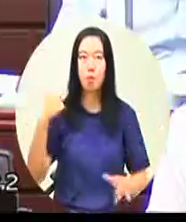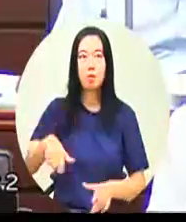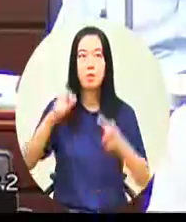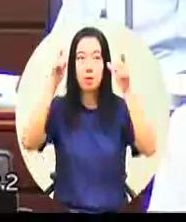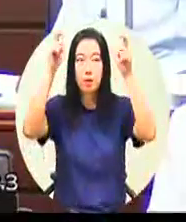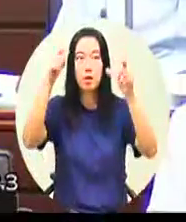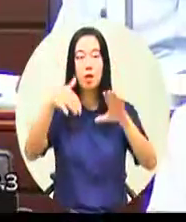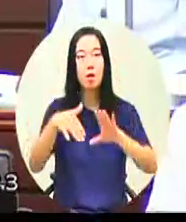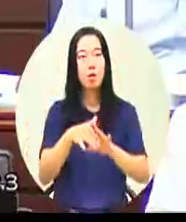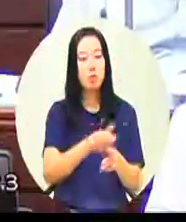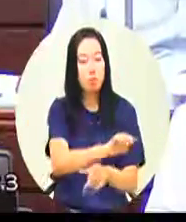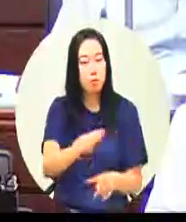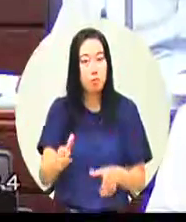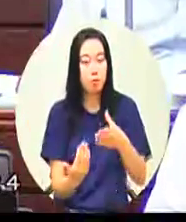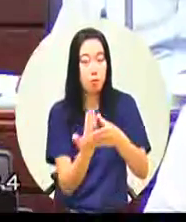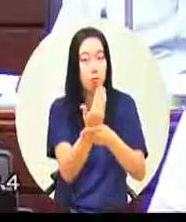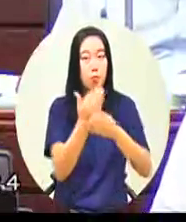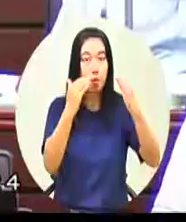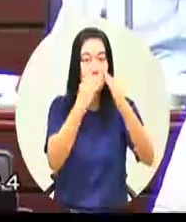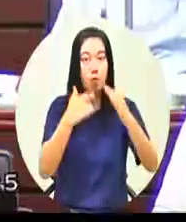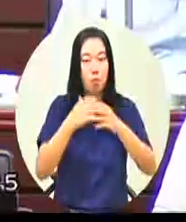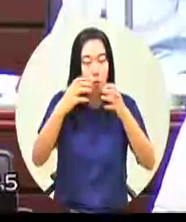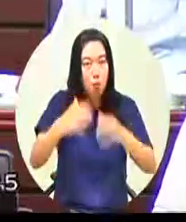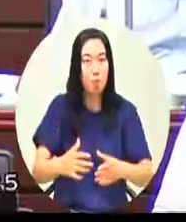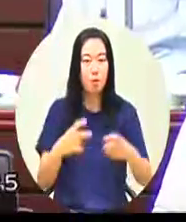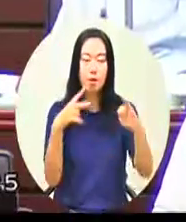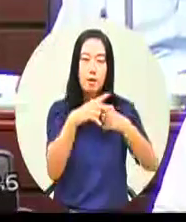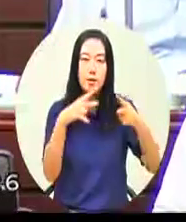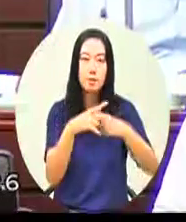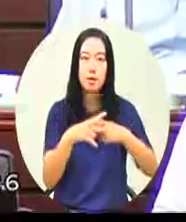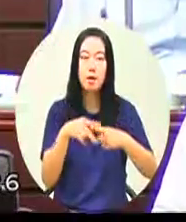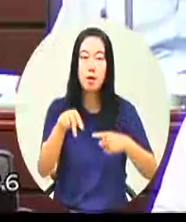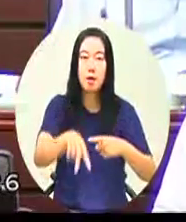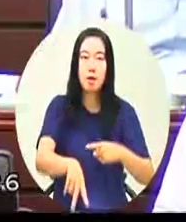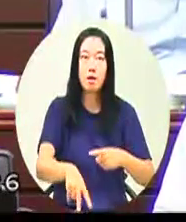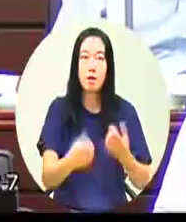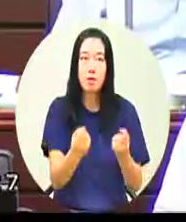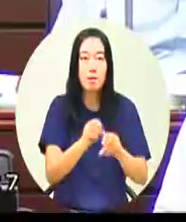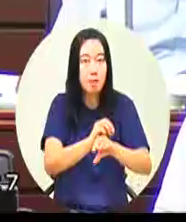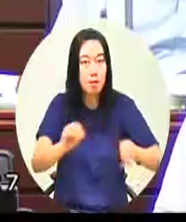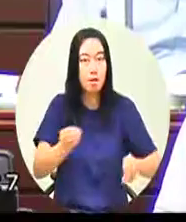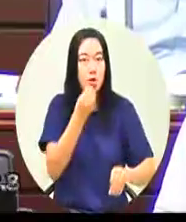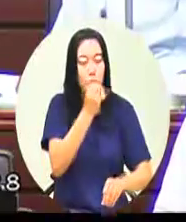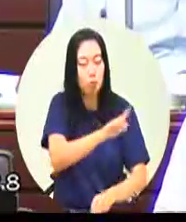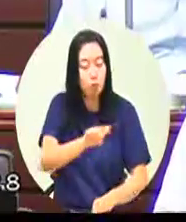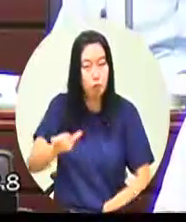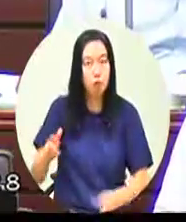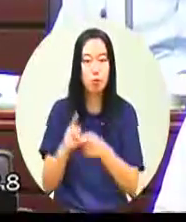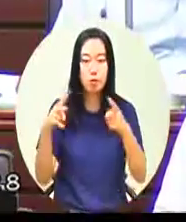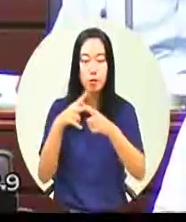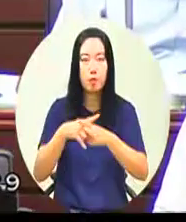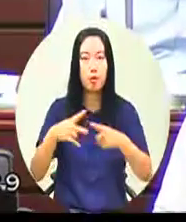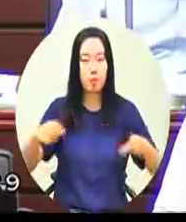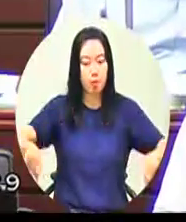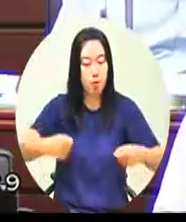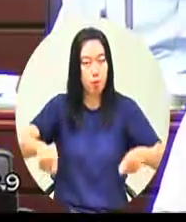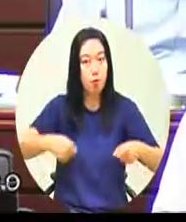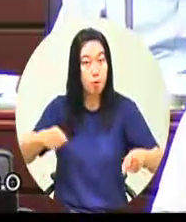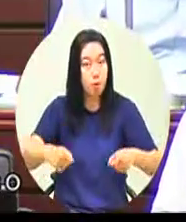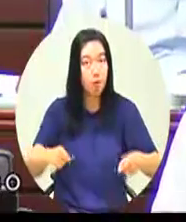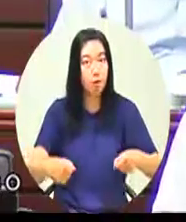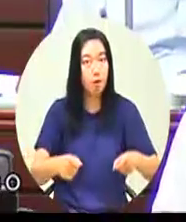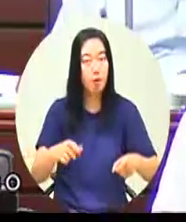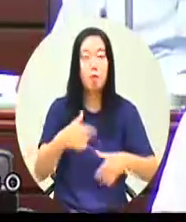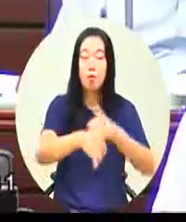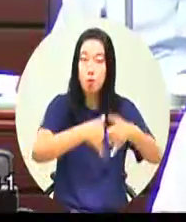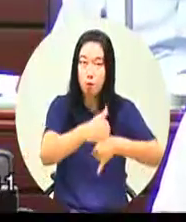馆，我们办理了小小在地食材，我们小厨师的一个活动。啊，另外在物产馆旁边呢，我们弄一